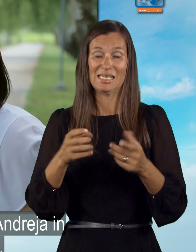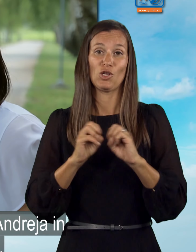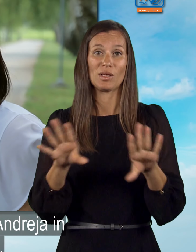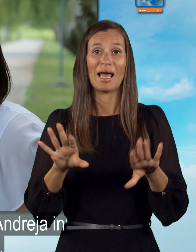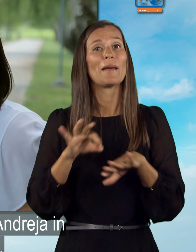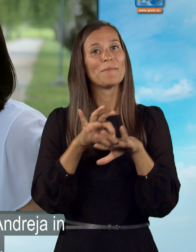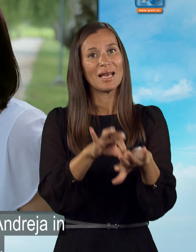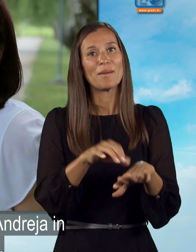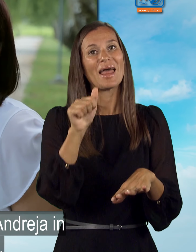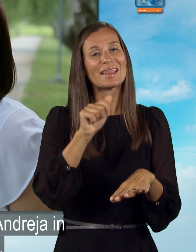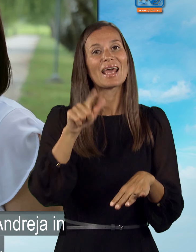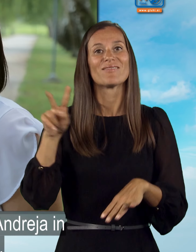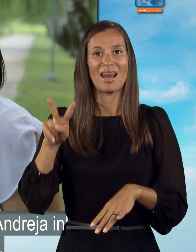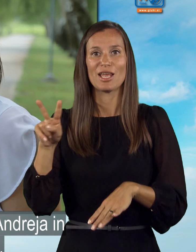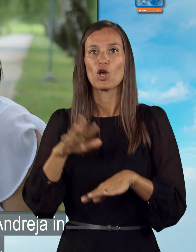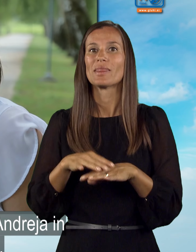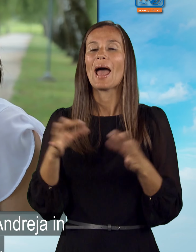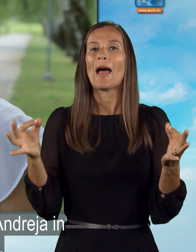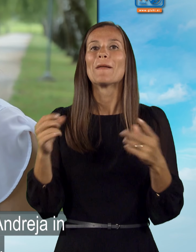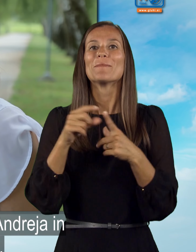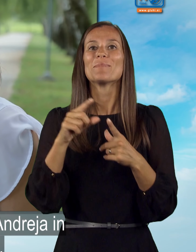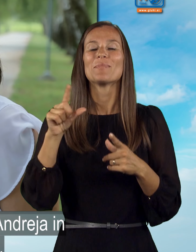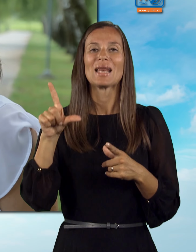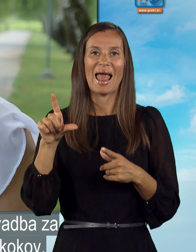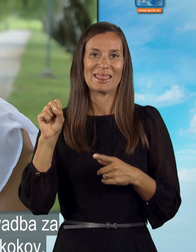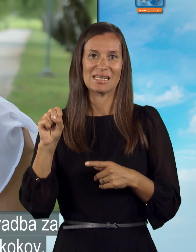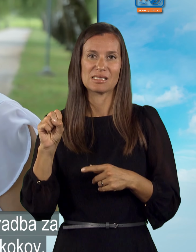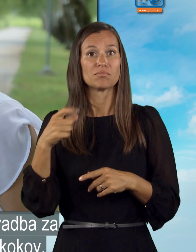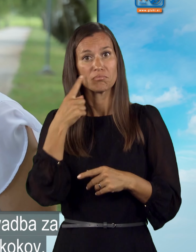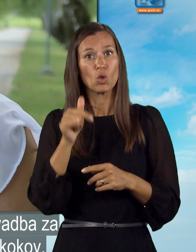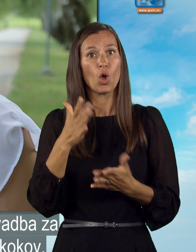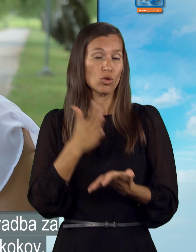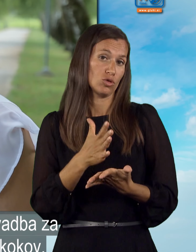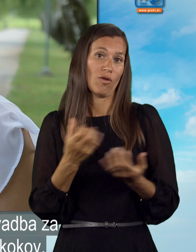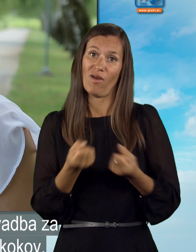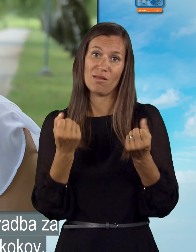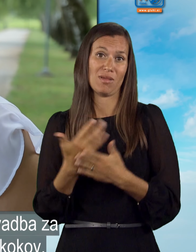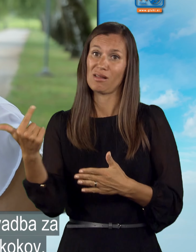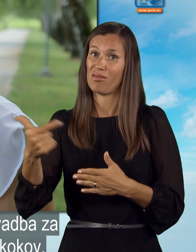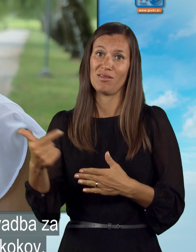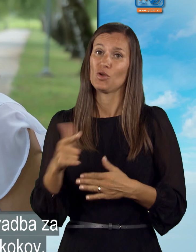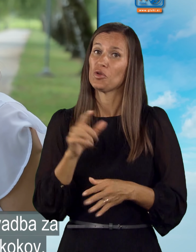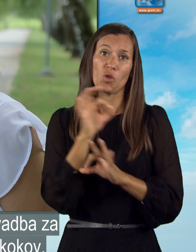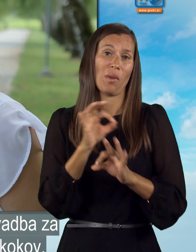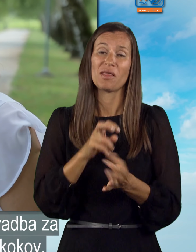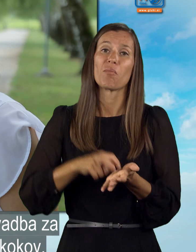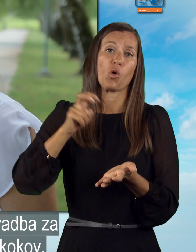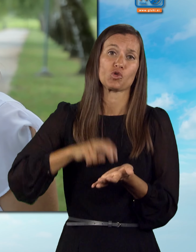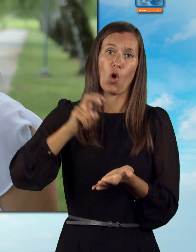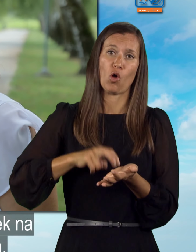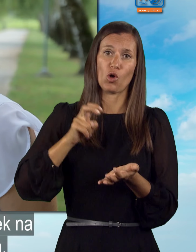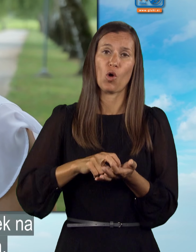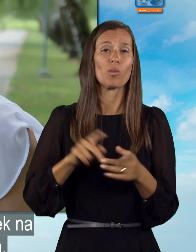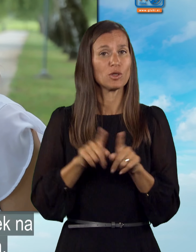V naslednji oddaji peljem Andreja in Valerijo na pilates. Dejansko se mi zdi to super vadba za njiju, ker ni nobenih